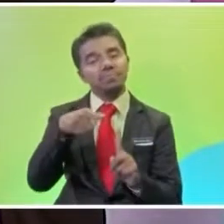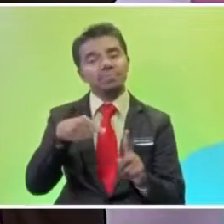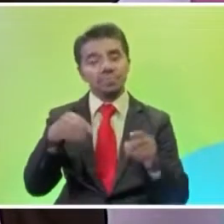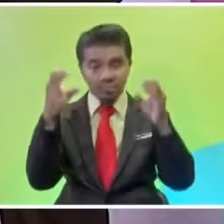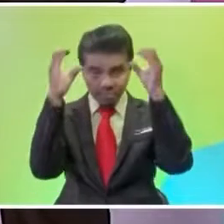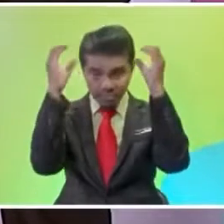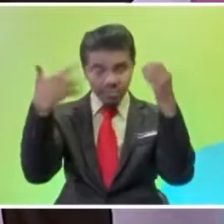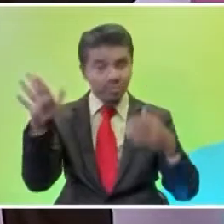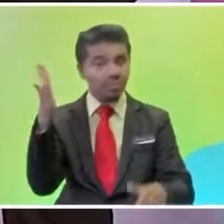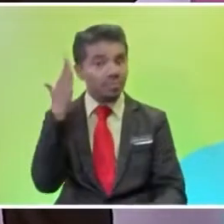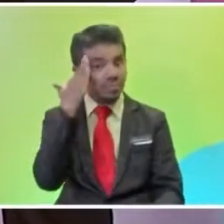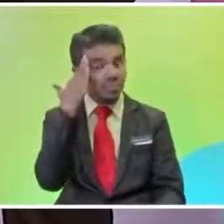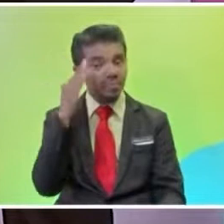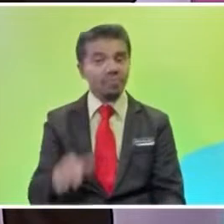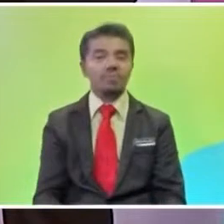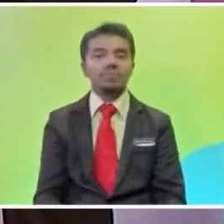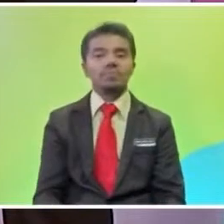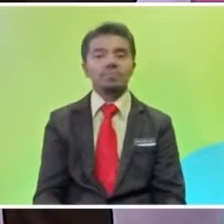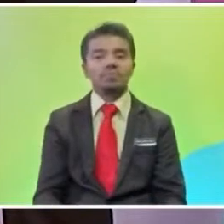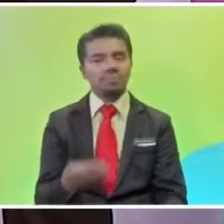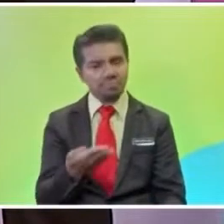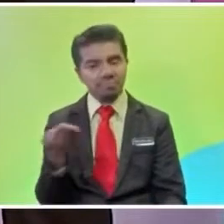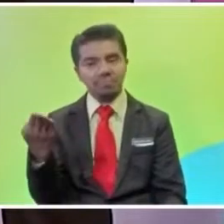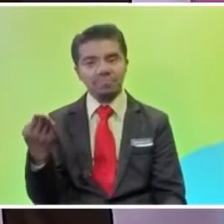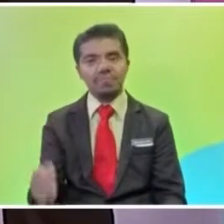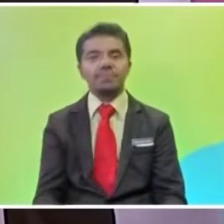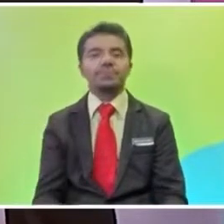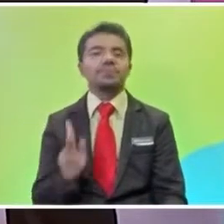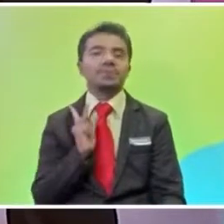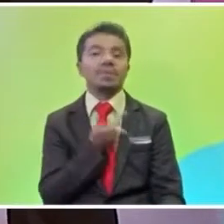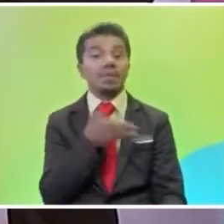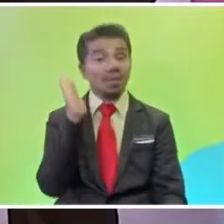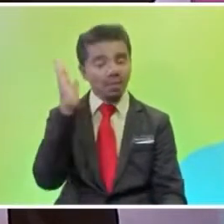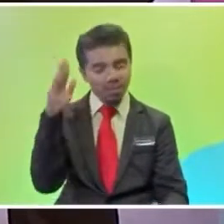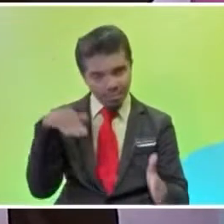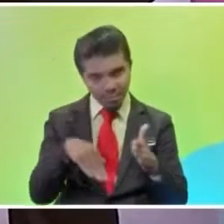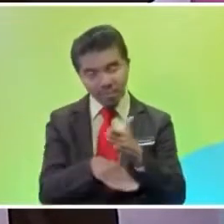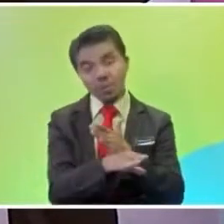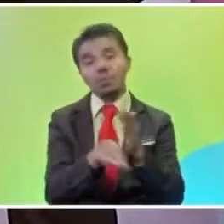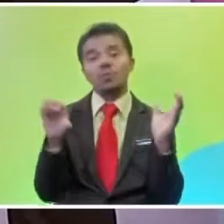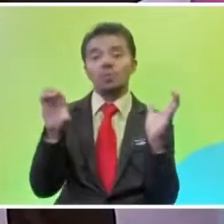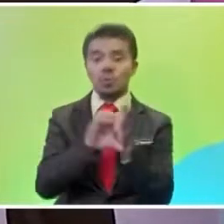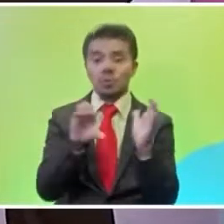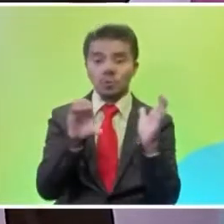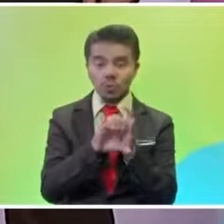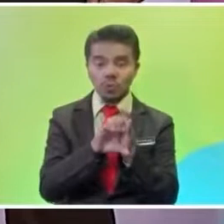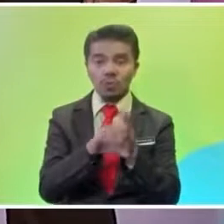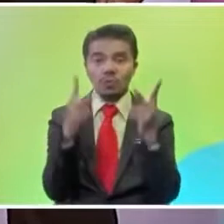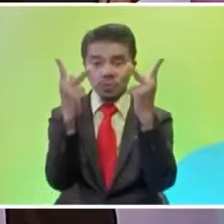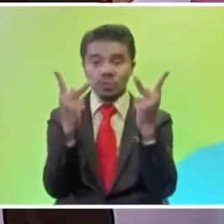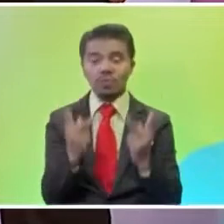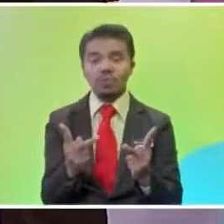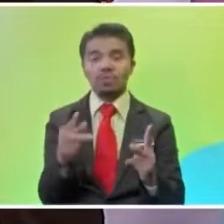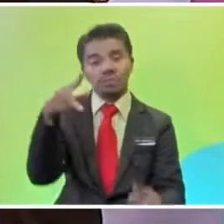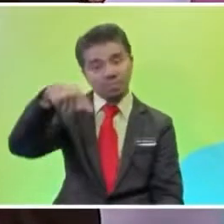difokuskan yaitu penyalahgunaan bahan tadi maka kita masuk kepada apel contoh contoh kaidah pencak silat yang ada di